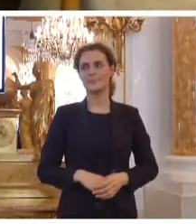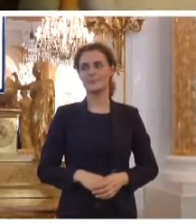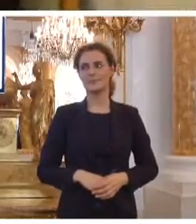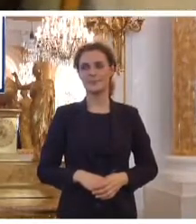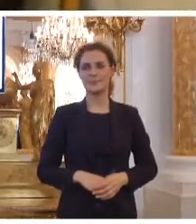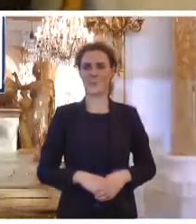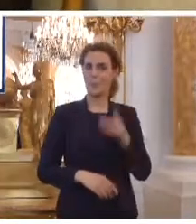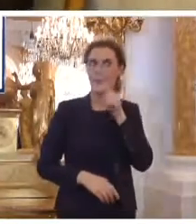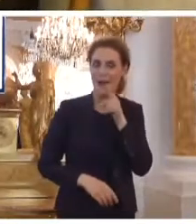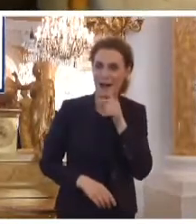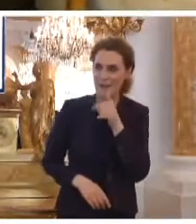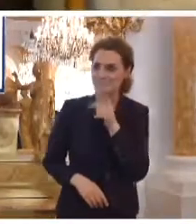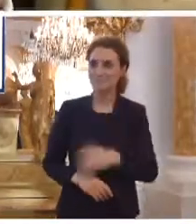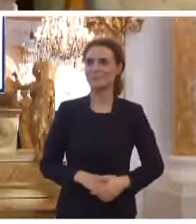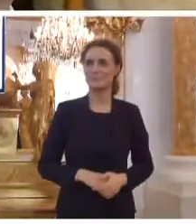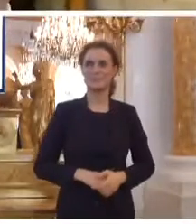Wow, powiem.